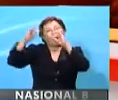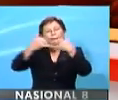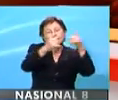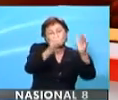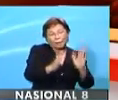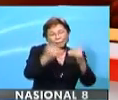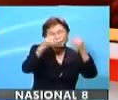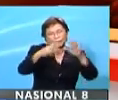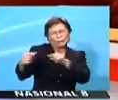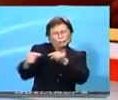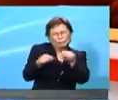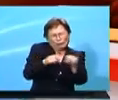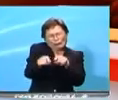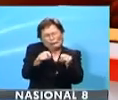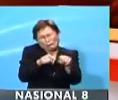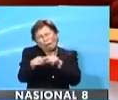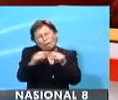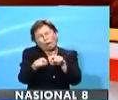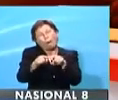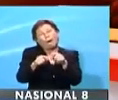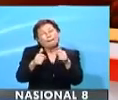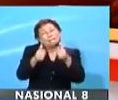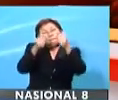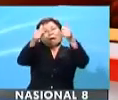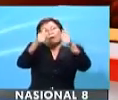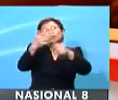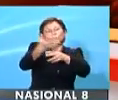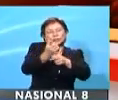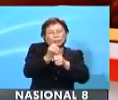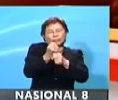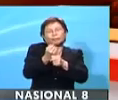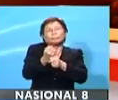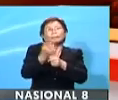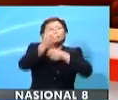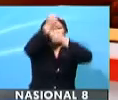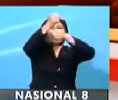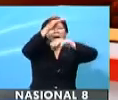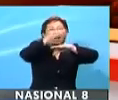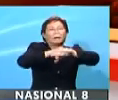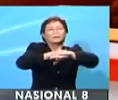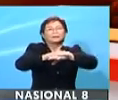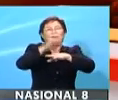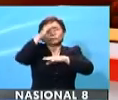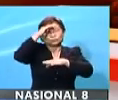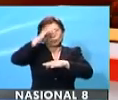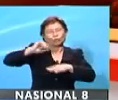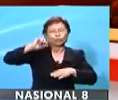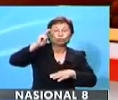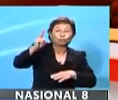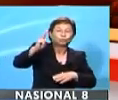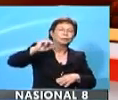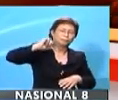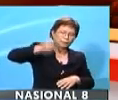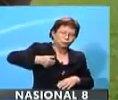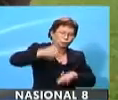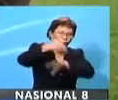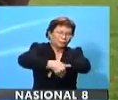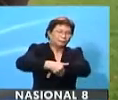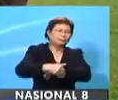anak-anak buahnya berjuang habis-habisan bagi melakar kemenangan ke atas JDT 2 malam esok.